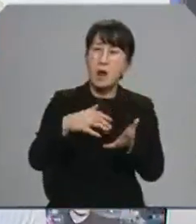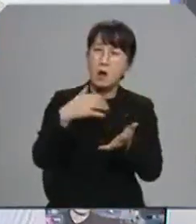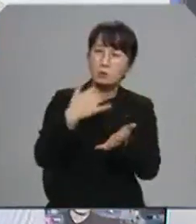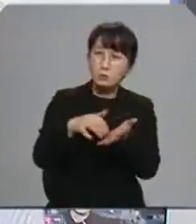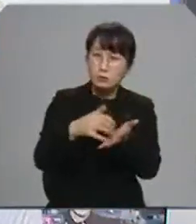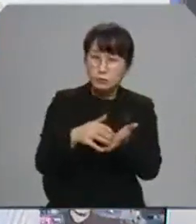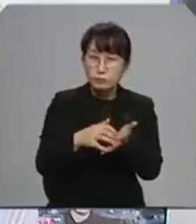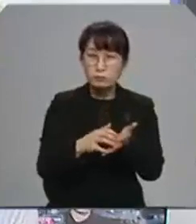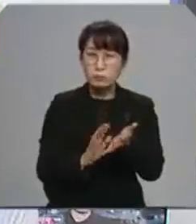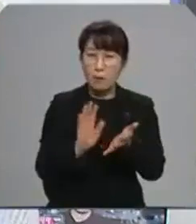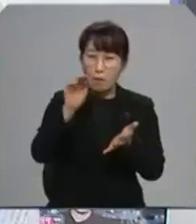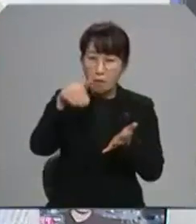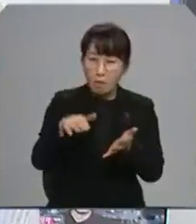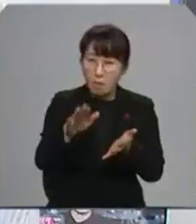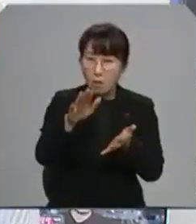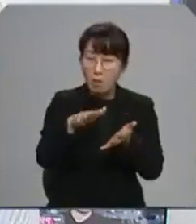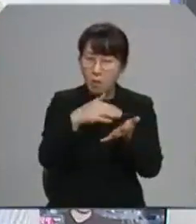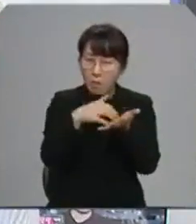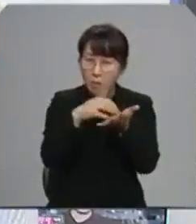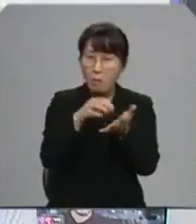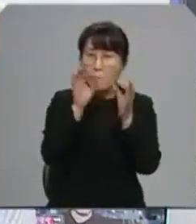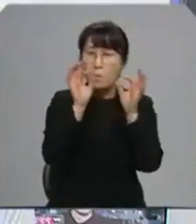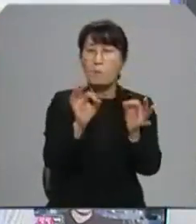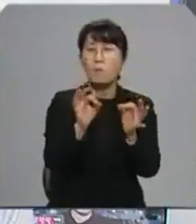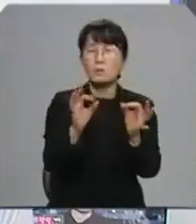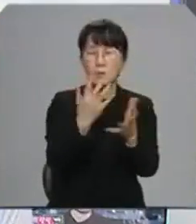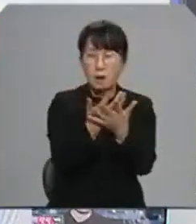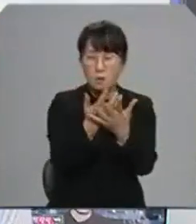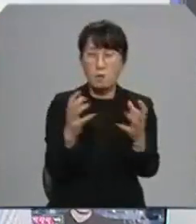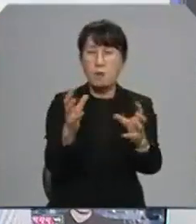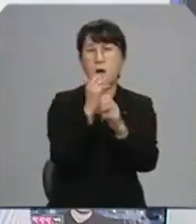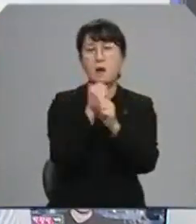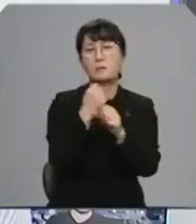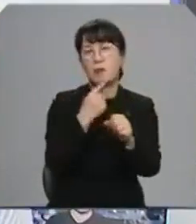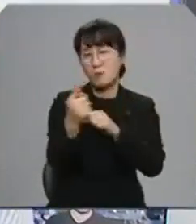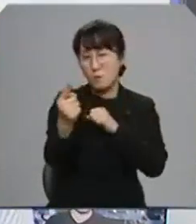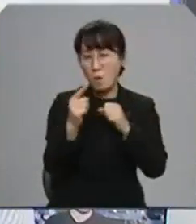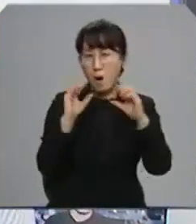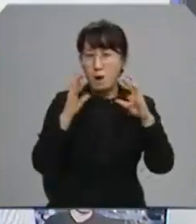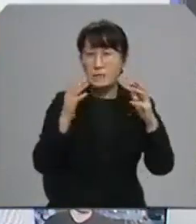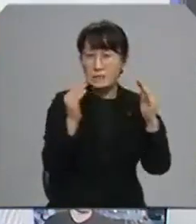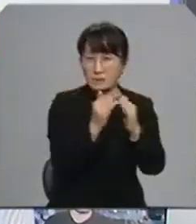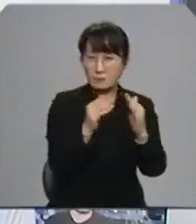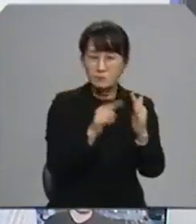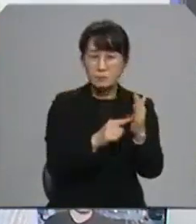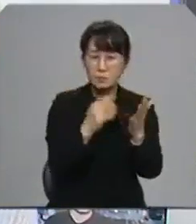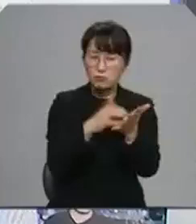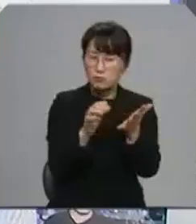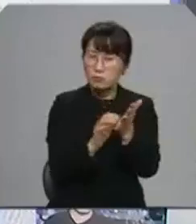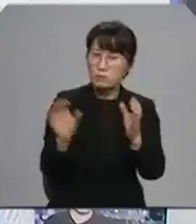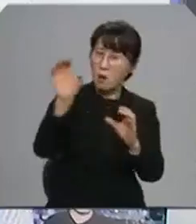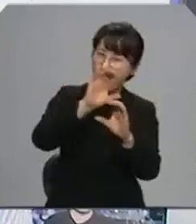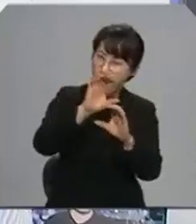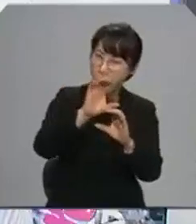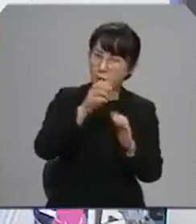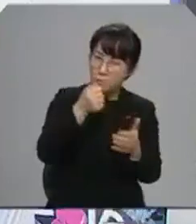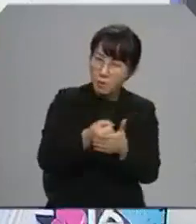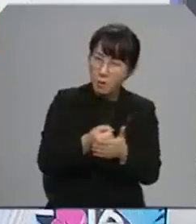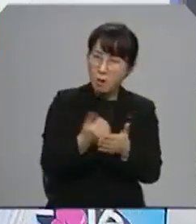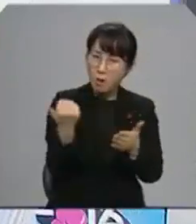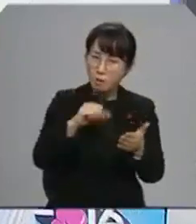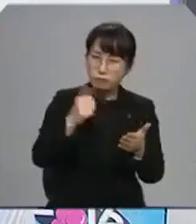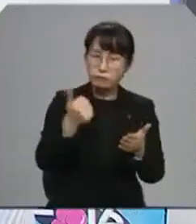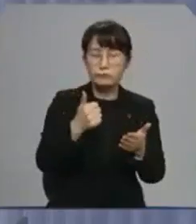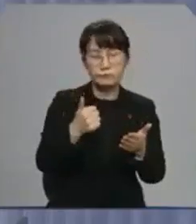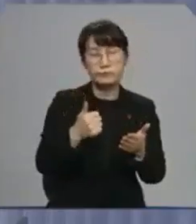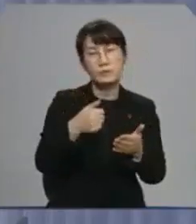자료를 바탕으로 해가지고 내년도에 그 어린이집을 추가적으로 더 인원을 갖다 증원을 할지 하는 여부를 갖다가